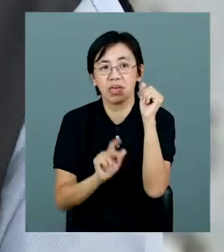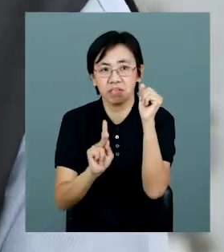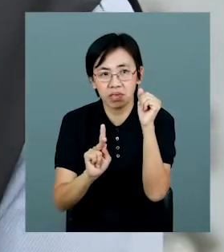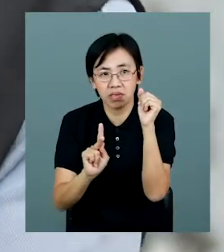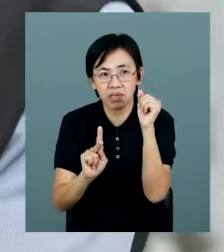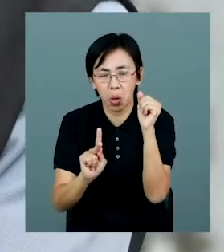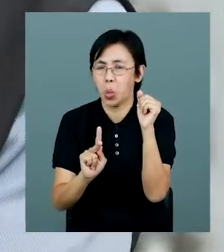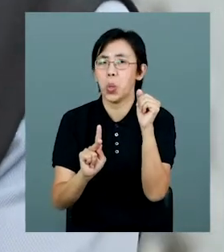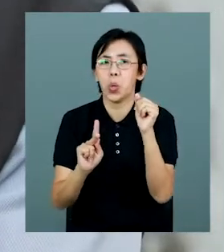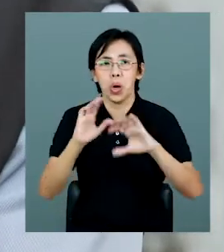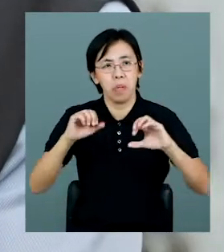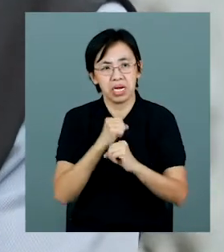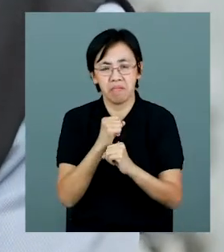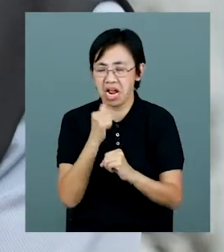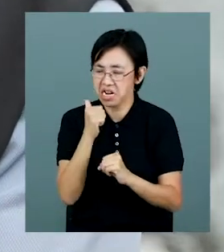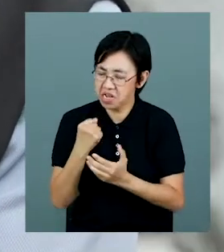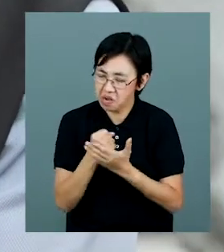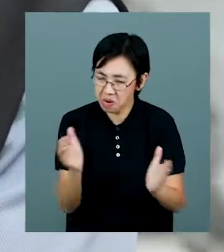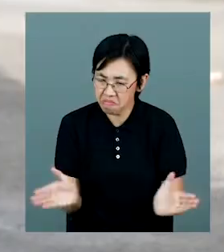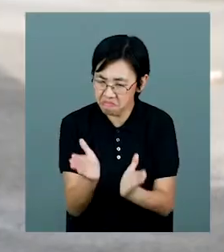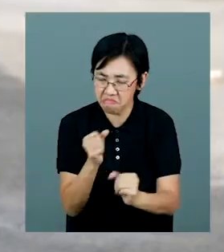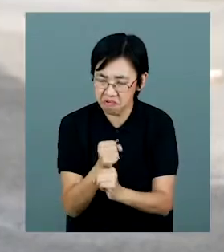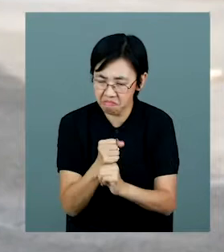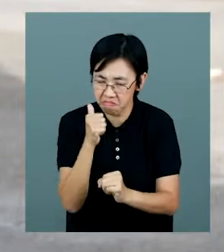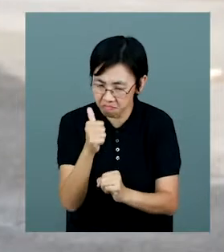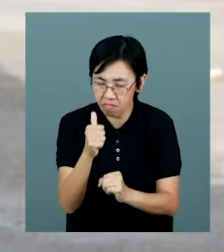นส่วนหนึ่งที่ดีกับภาครัฐเลยทีเดียว ฟันเฟืองที่ดี ครับ